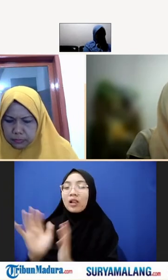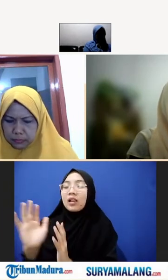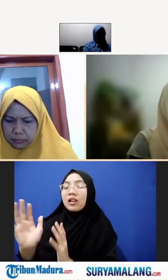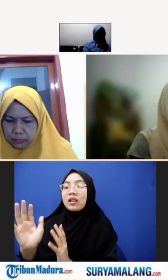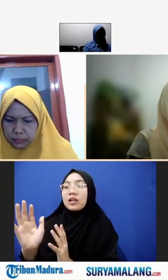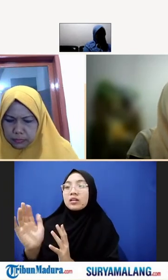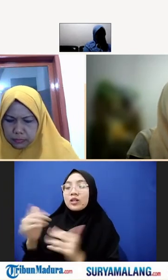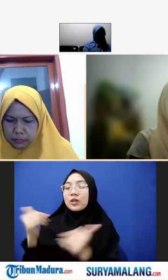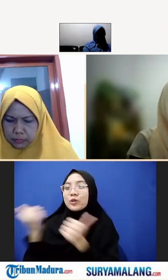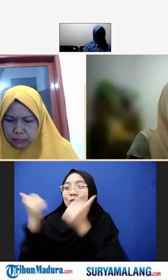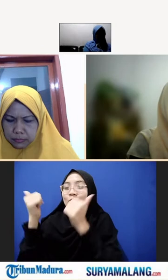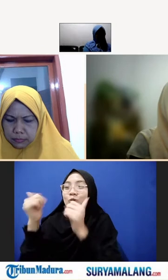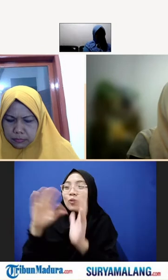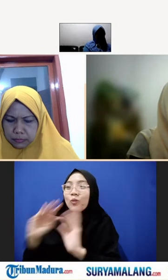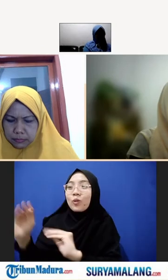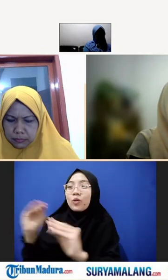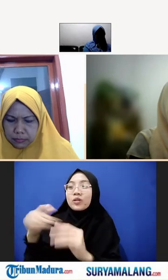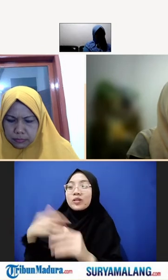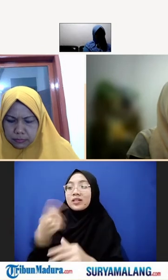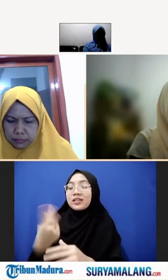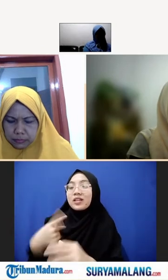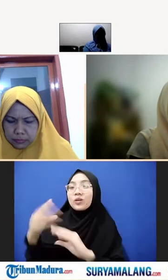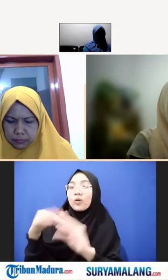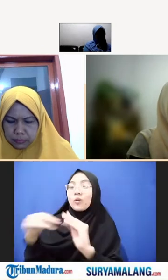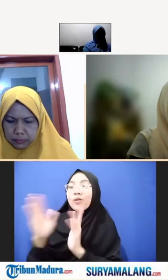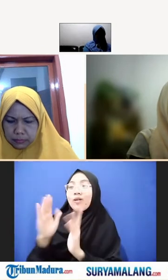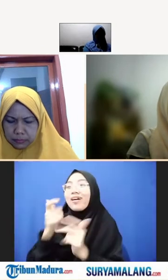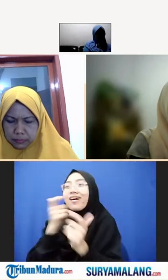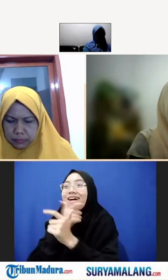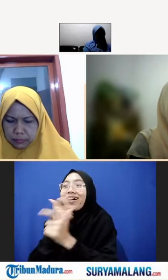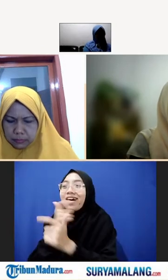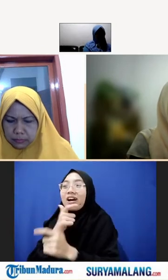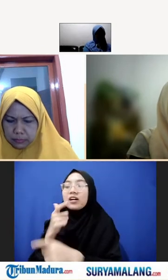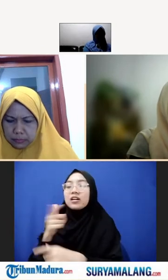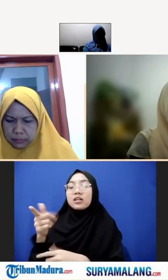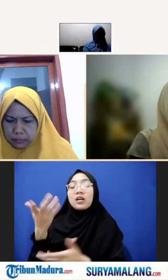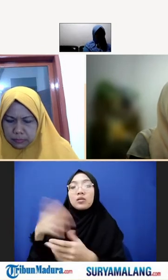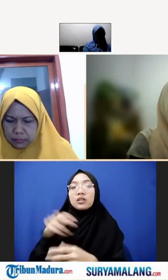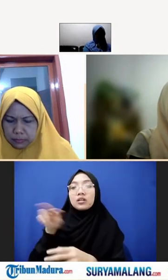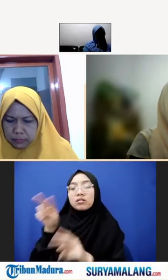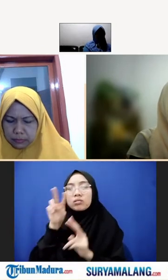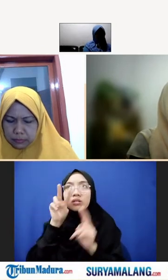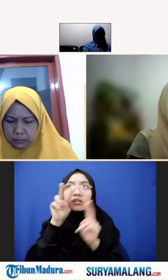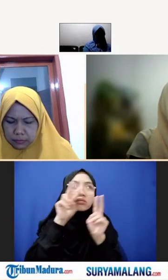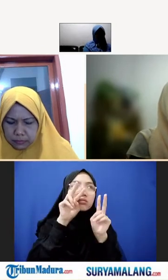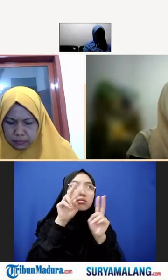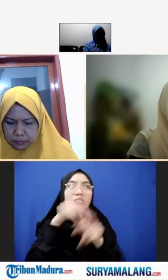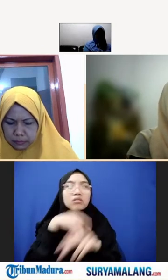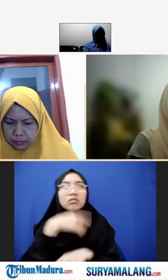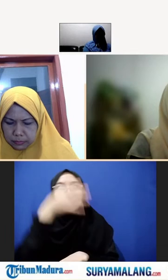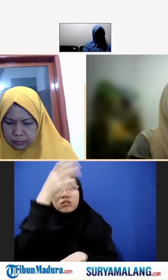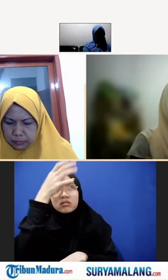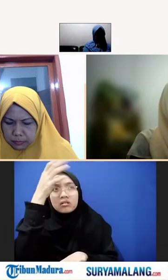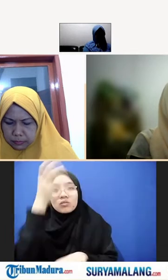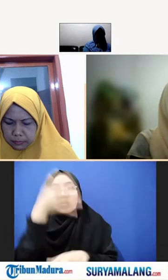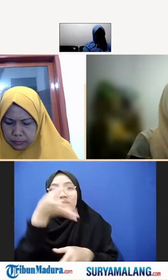seru gitu kan, atau kita juga lagi ngobrol sama-sama ketawa, mungkin dia pengen tahu juga ya,